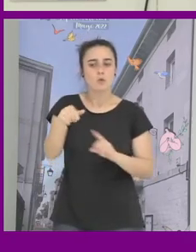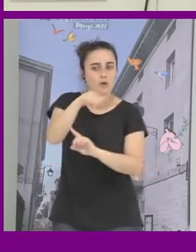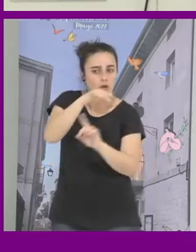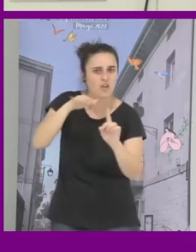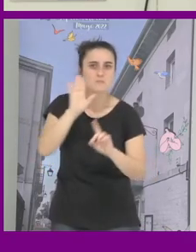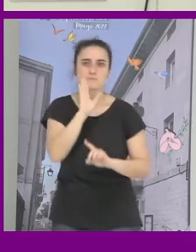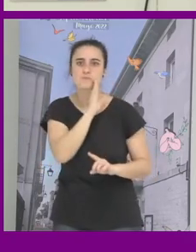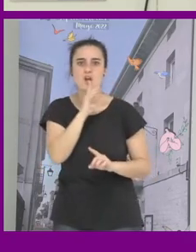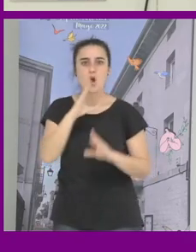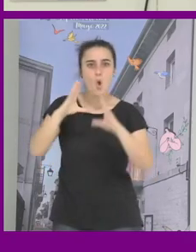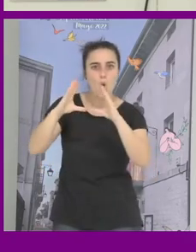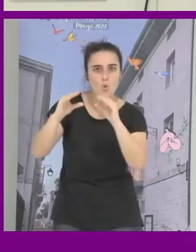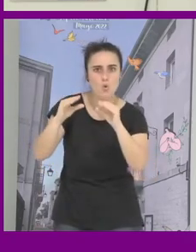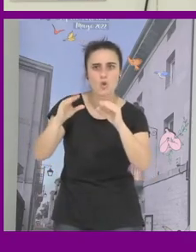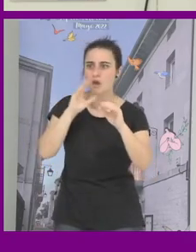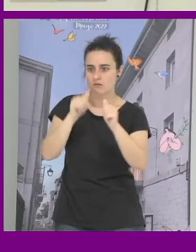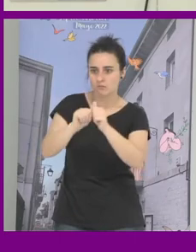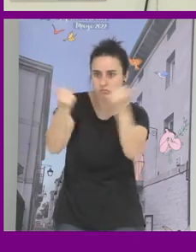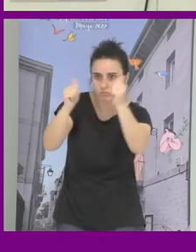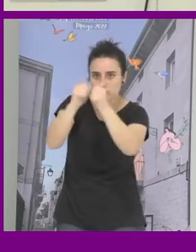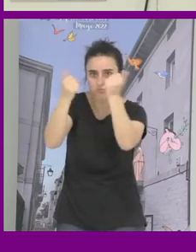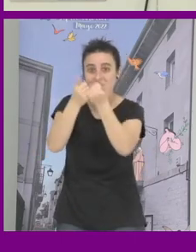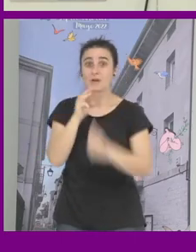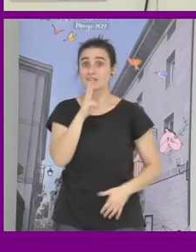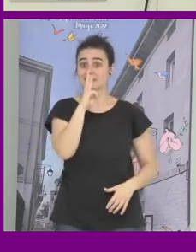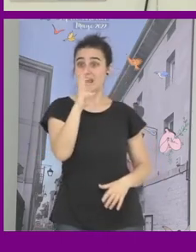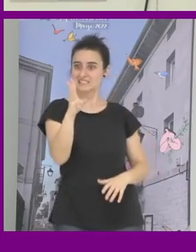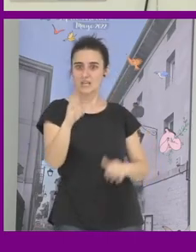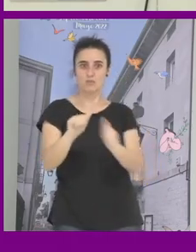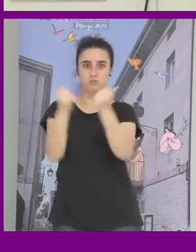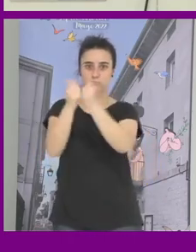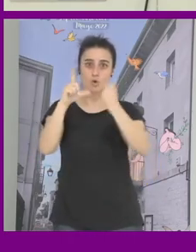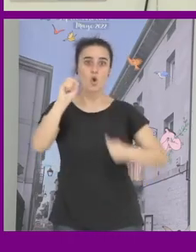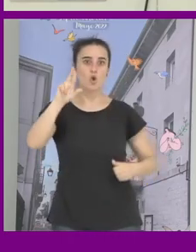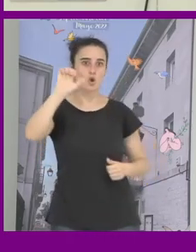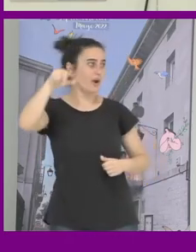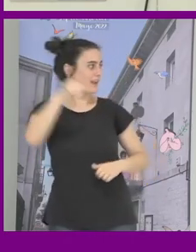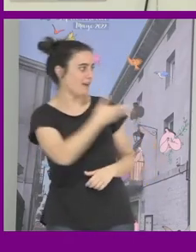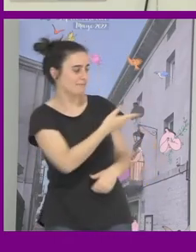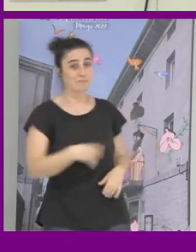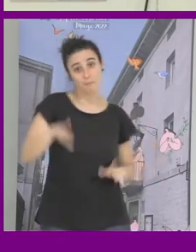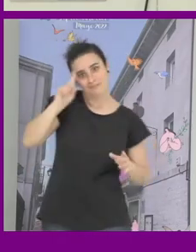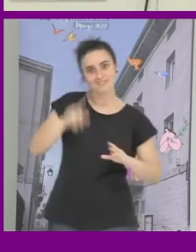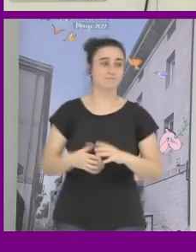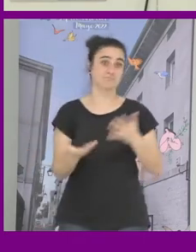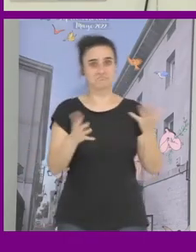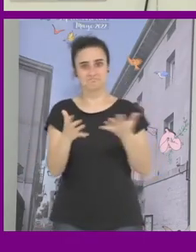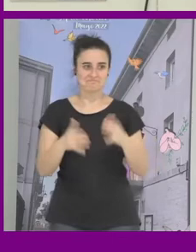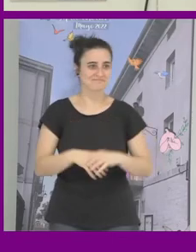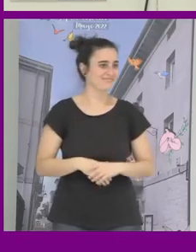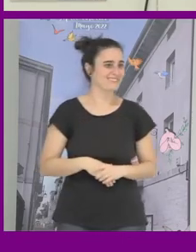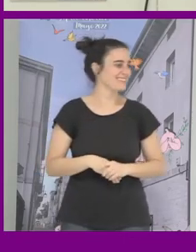gehienak, dibortziatu egin direla lehenengo hiru urteetan. Lorena, dakit. Orduan,